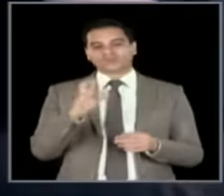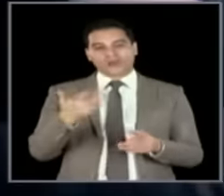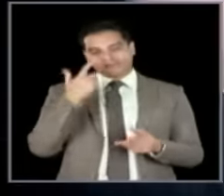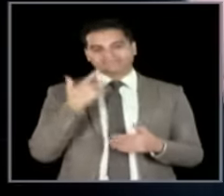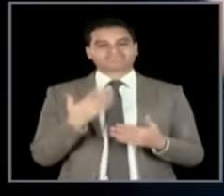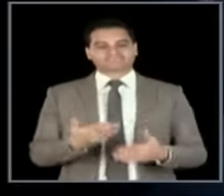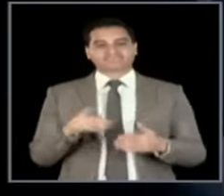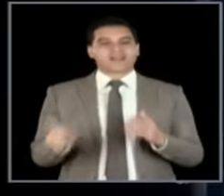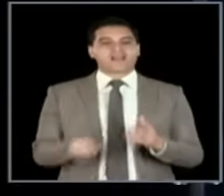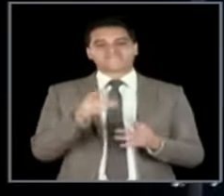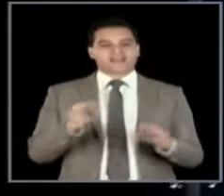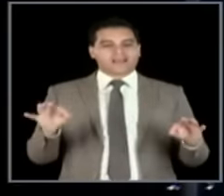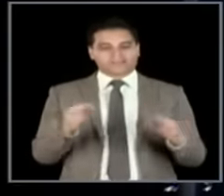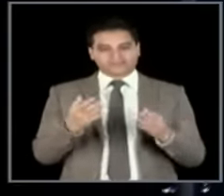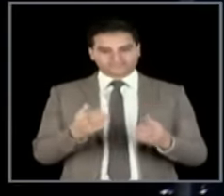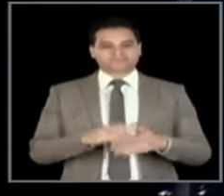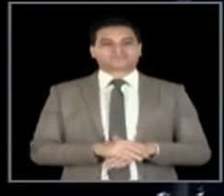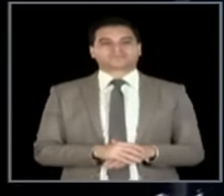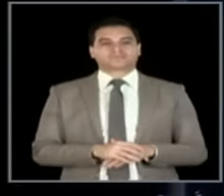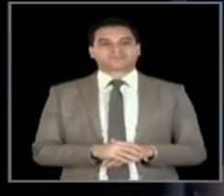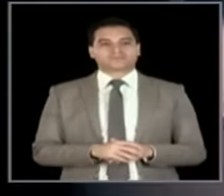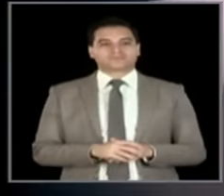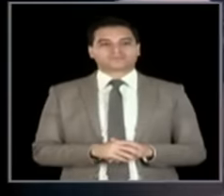إيه. لفة كاملة يا سارة.